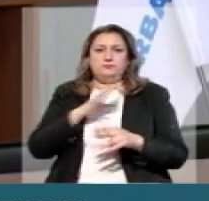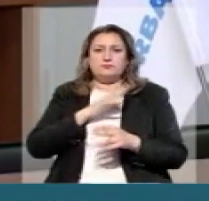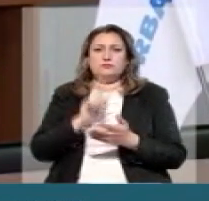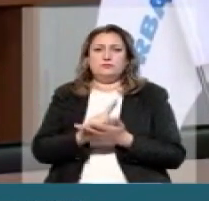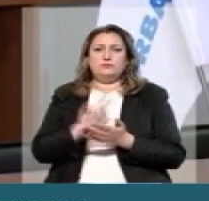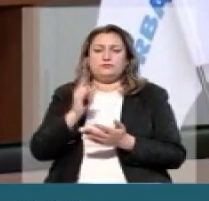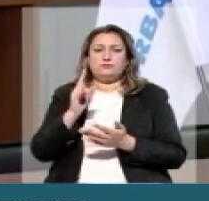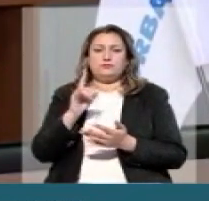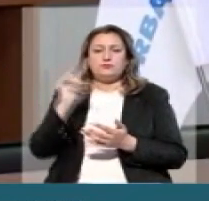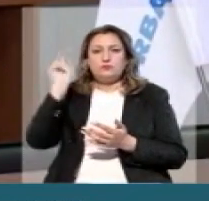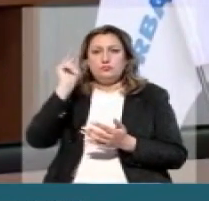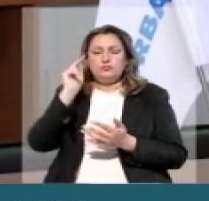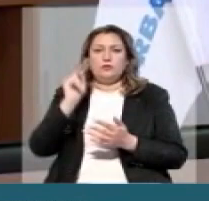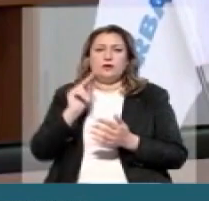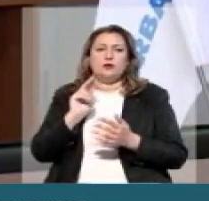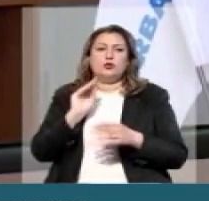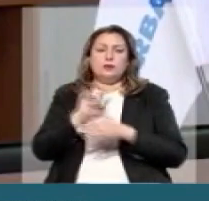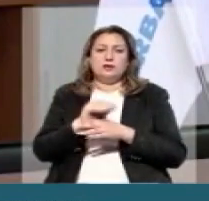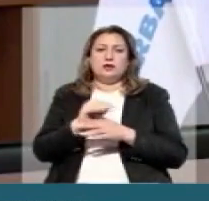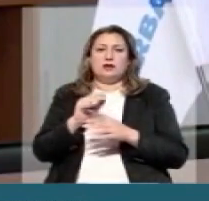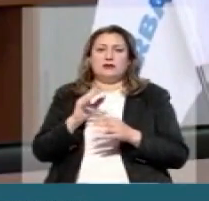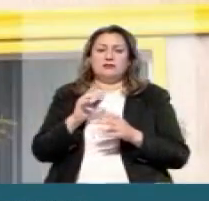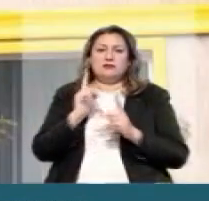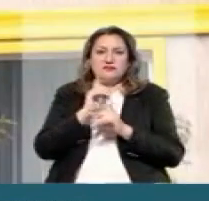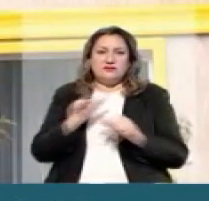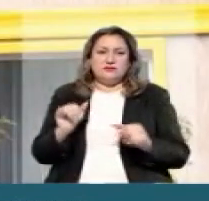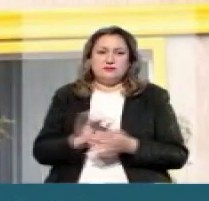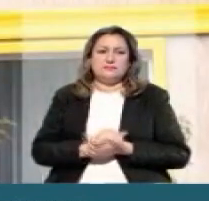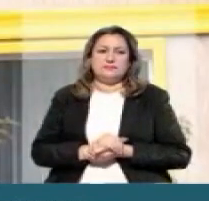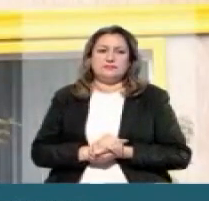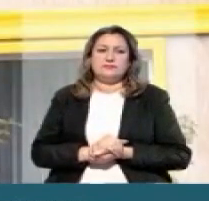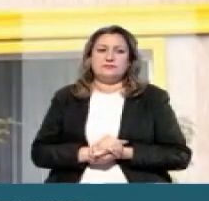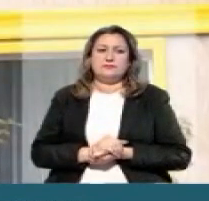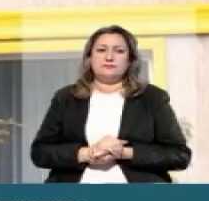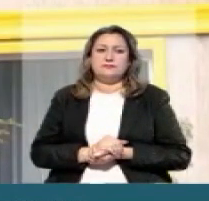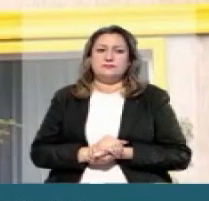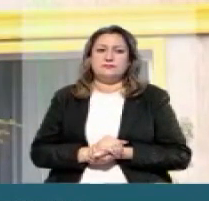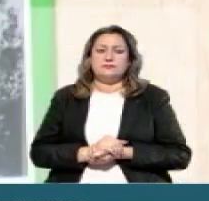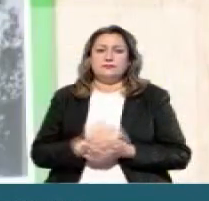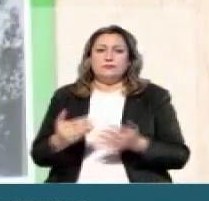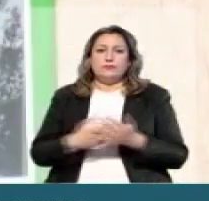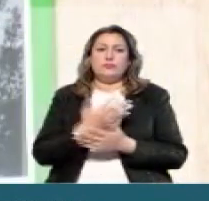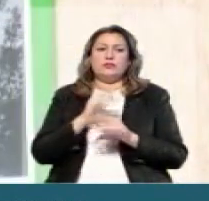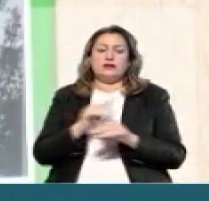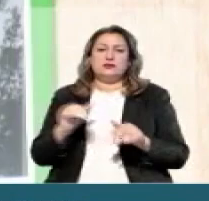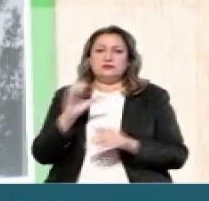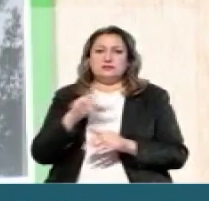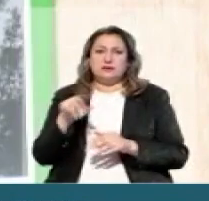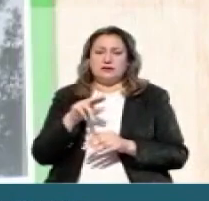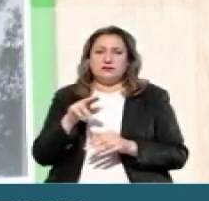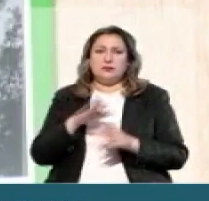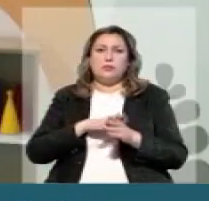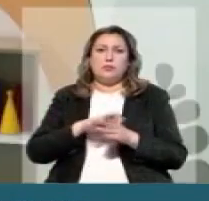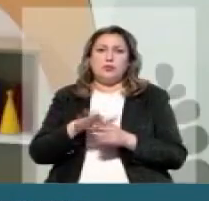мұлшын қажет. Я не нашла подходящего варианта. Жаңа балабақша барлық заманауи талаптарға толықтай сай